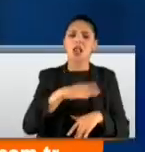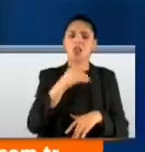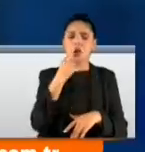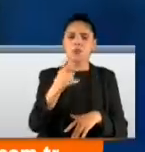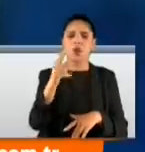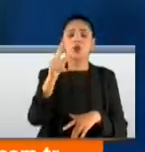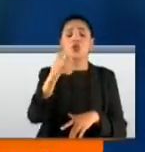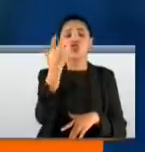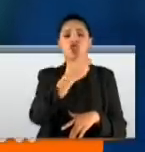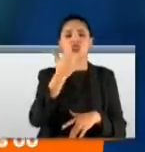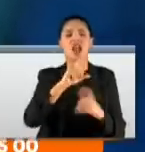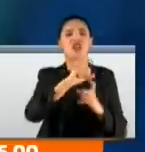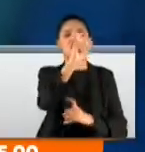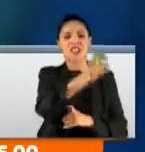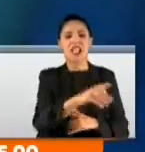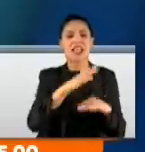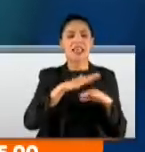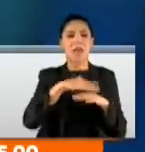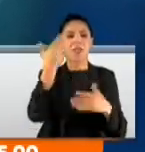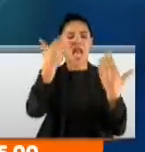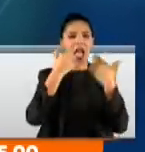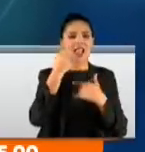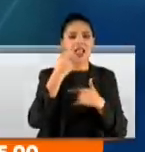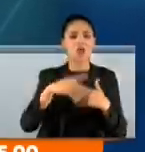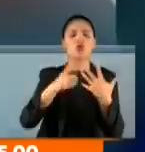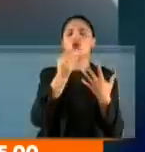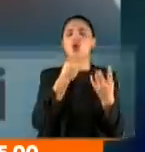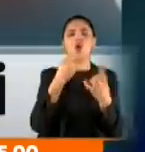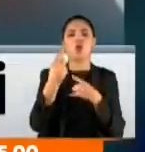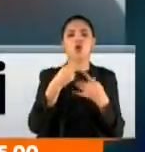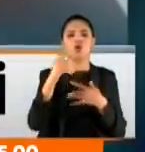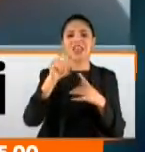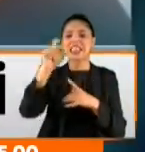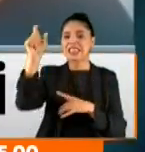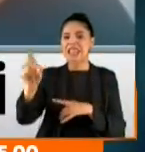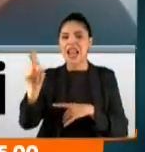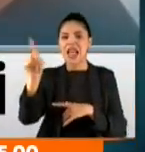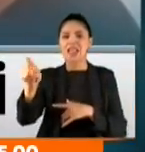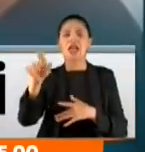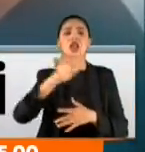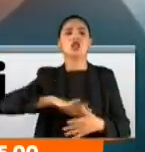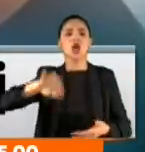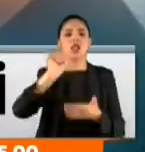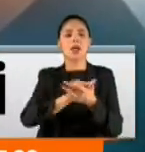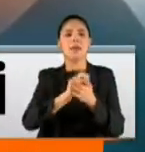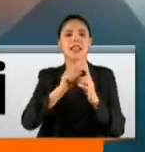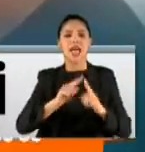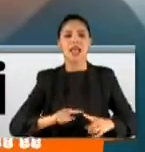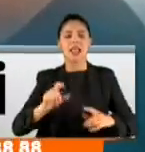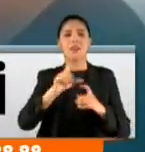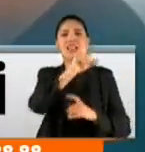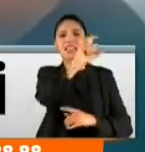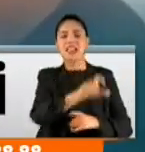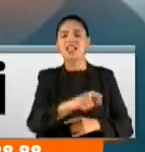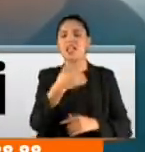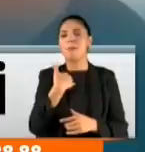günlerde şarkıcı Seda Sayan'da yaptırdığı estetik ameliyatla çok konuşuldu. Seren Serengil sosyal medya hesabından Seda Sayan'ın